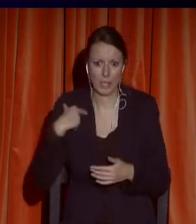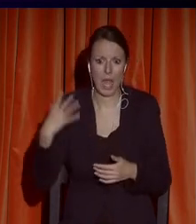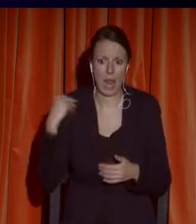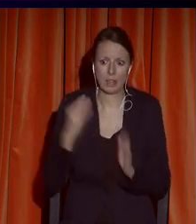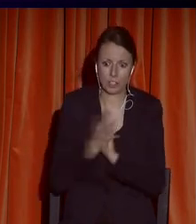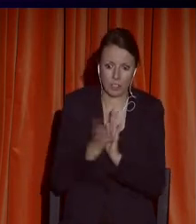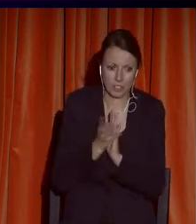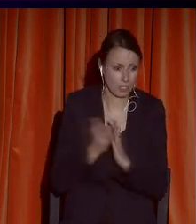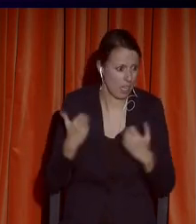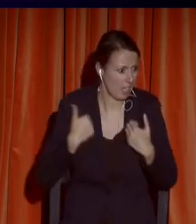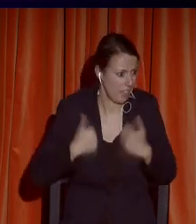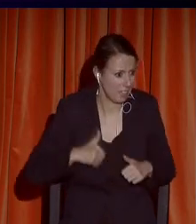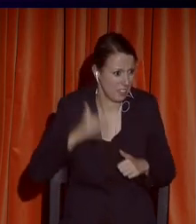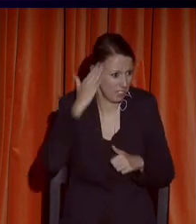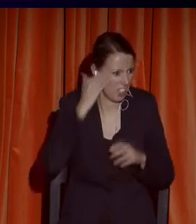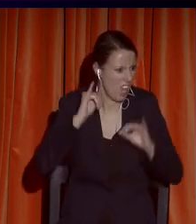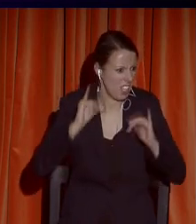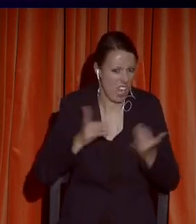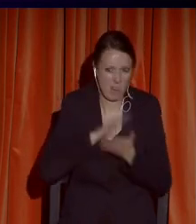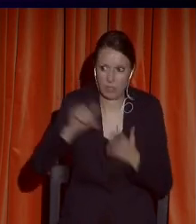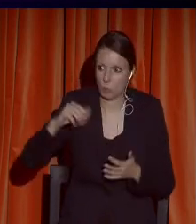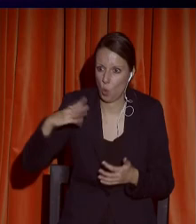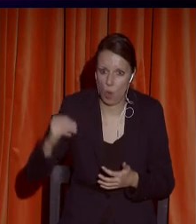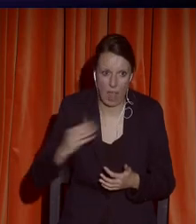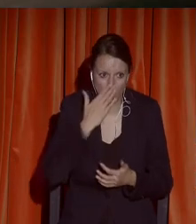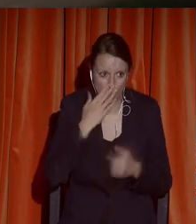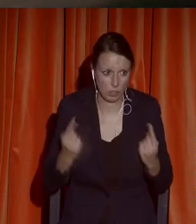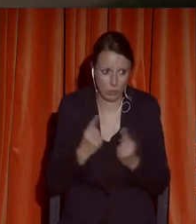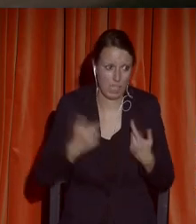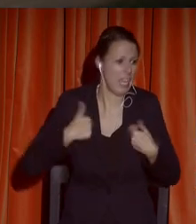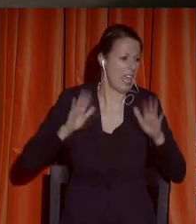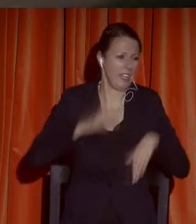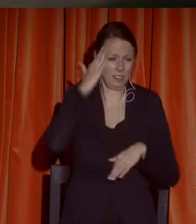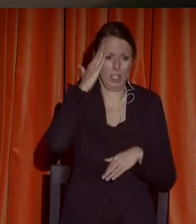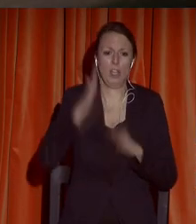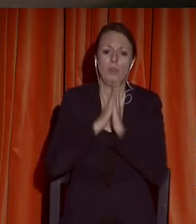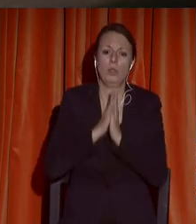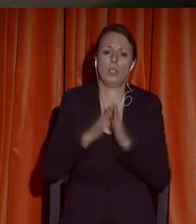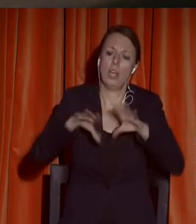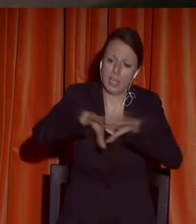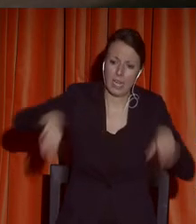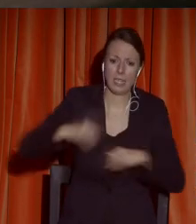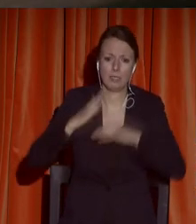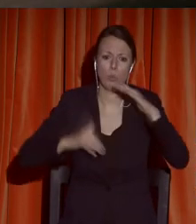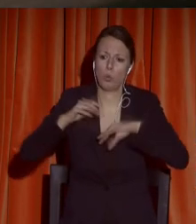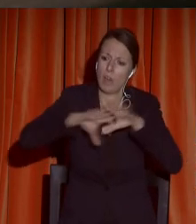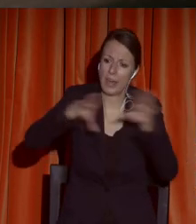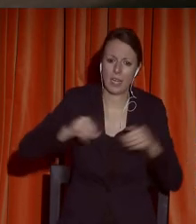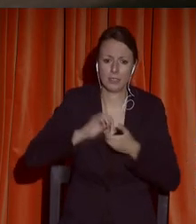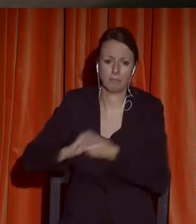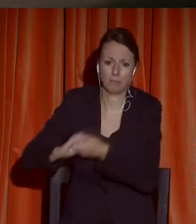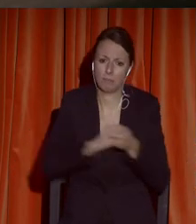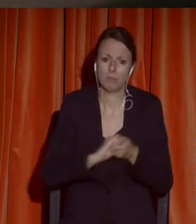tym przekonywać. Więc budujmy wspólnotę europejską i budujmy wspólnotę między sobą, bo przez